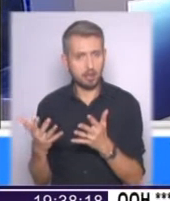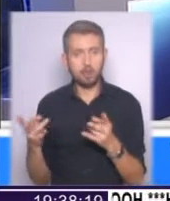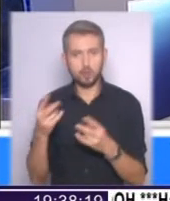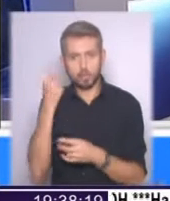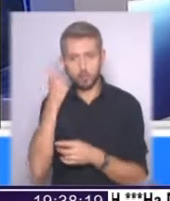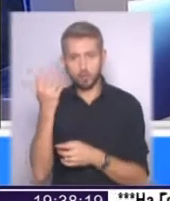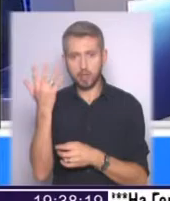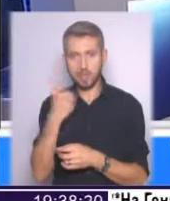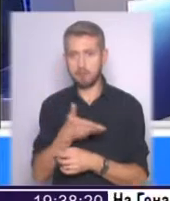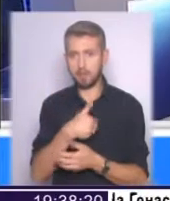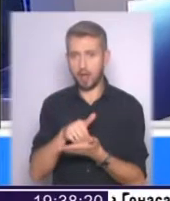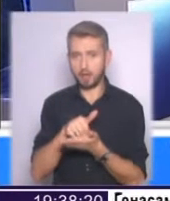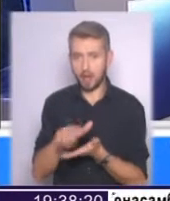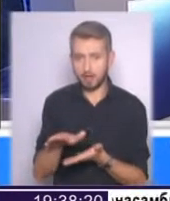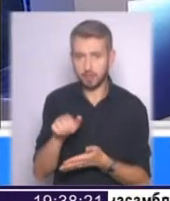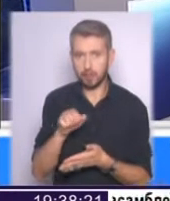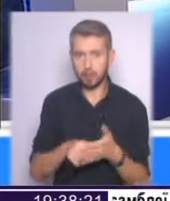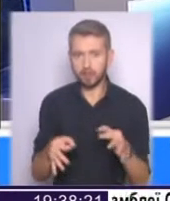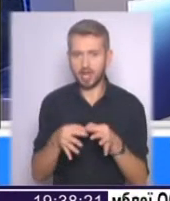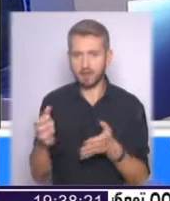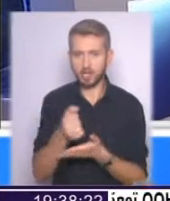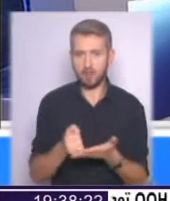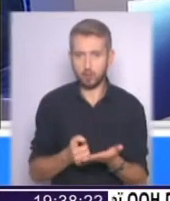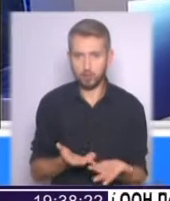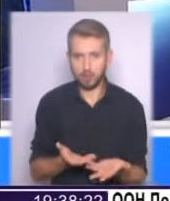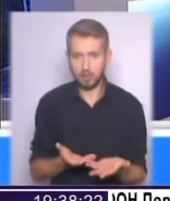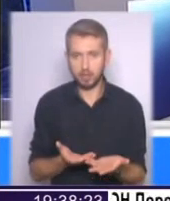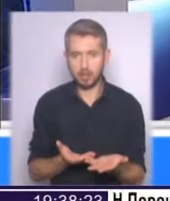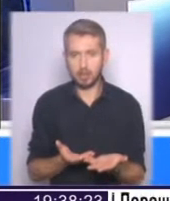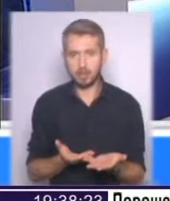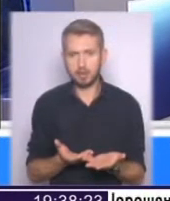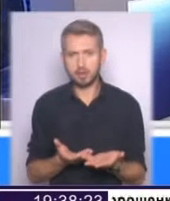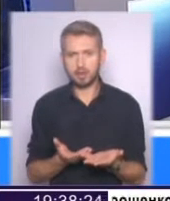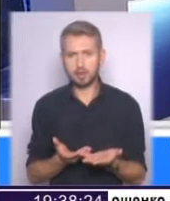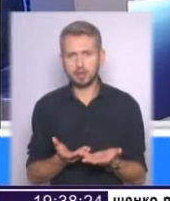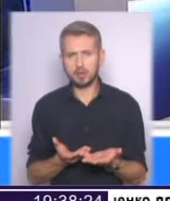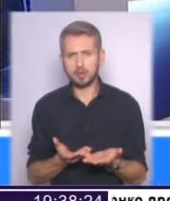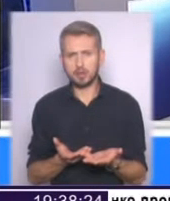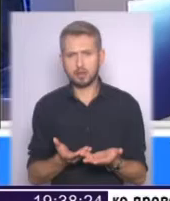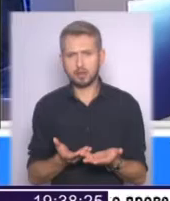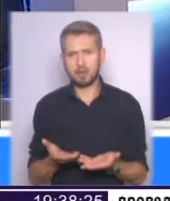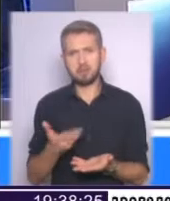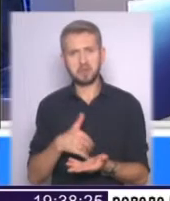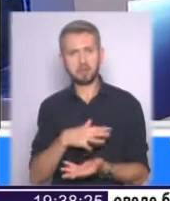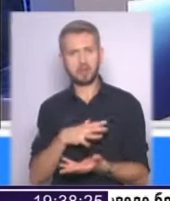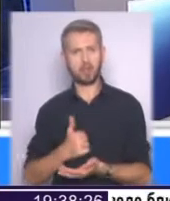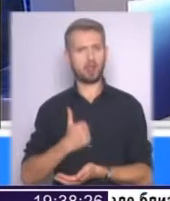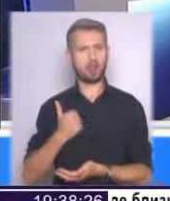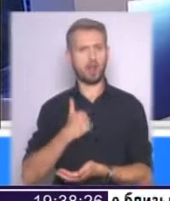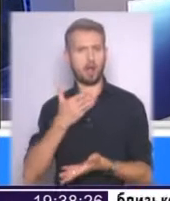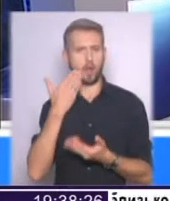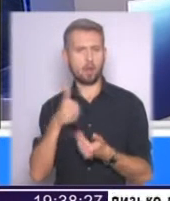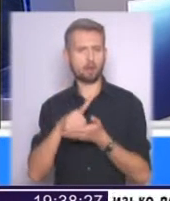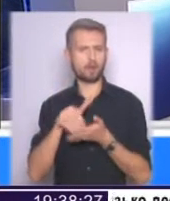мы отказывались от ядерного оружия, быть такими равными, как мы сейчас. Тогда мы так легко от всего отказались,